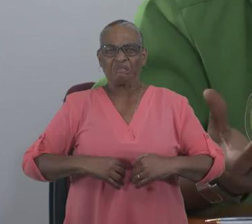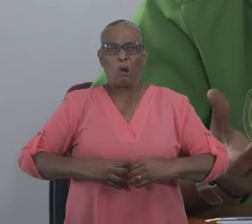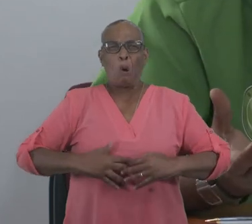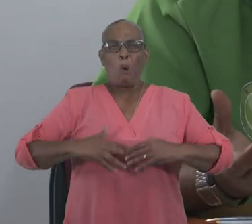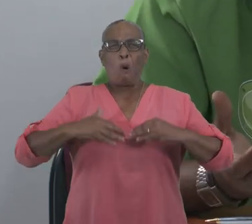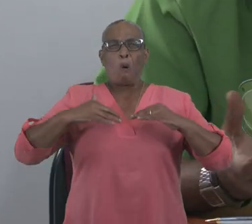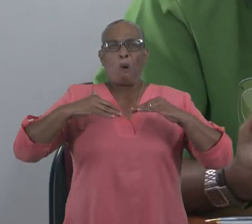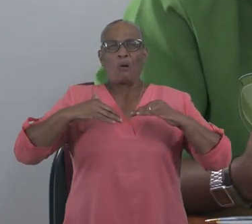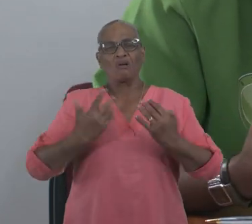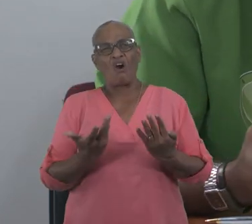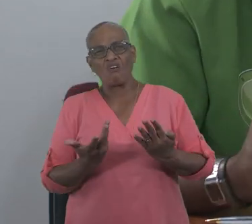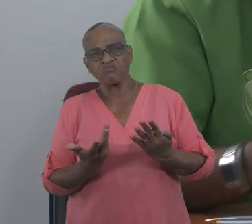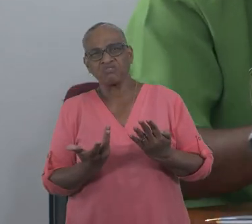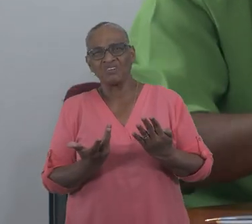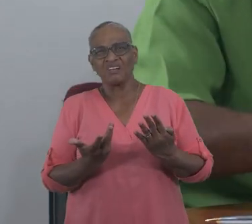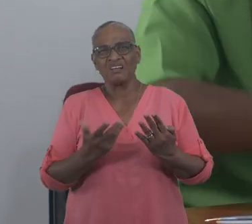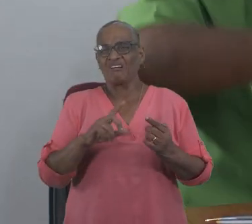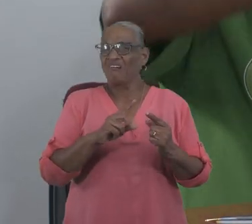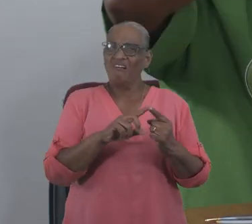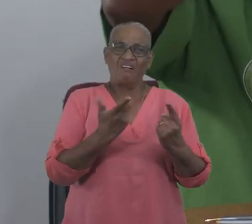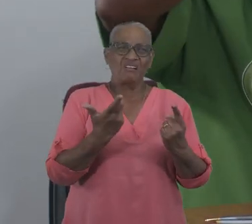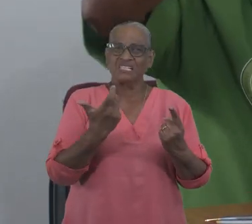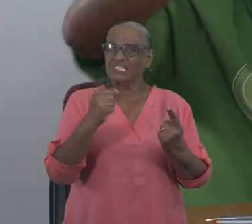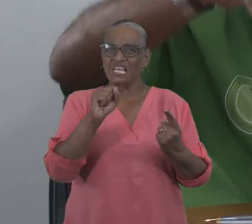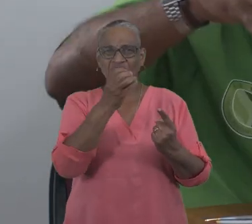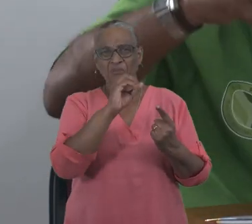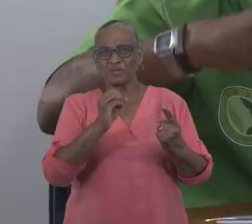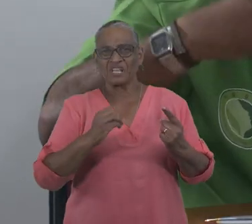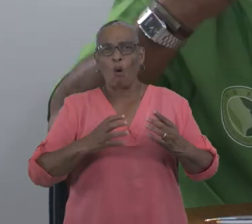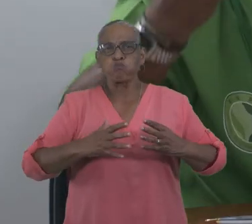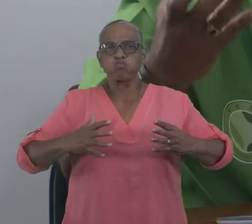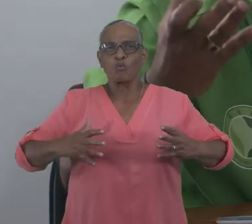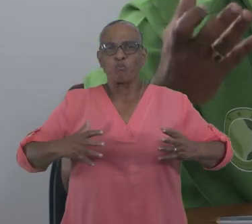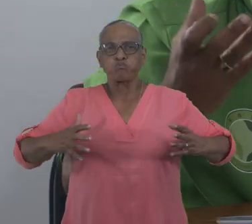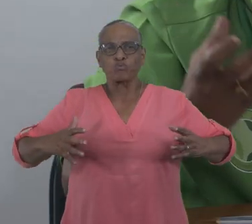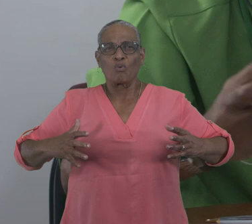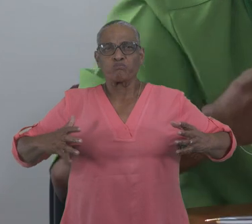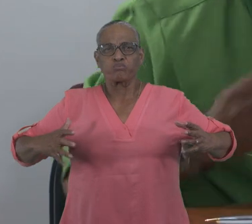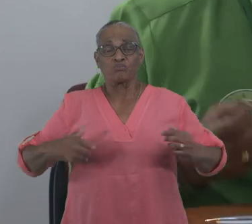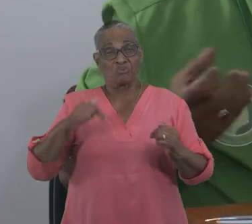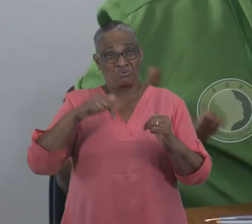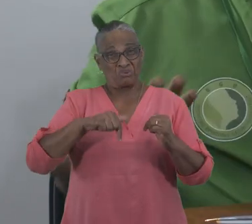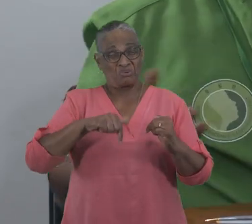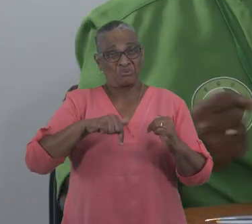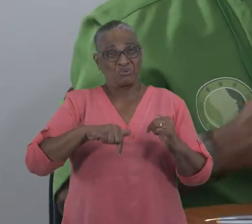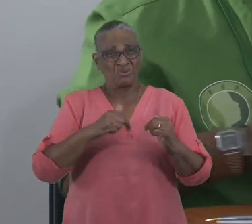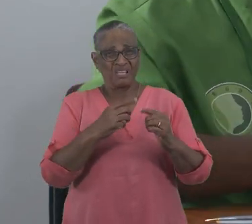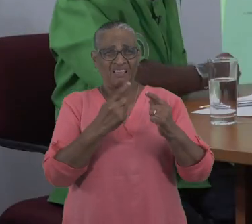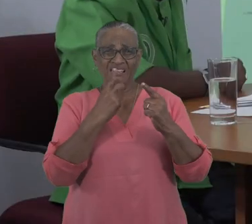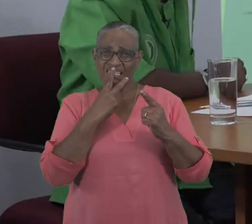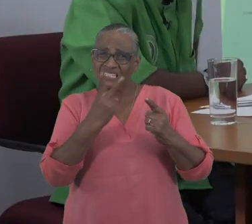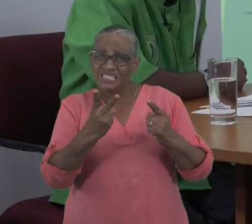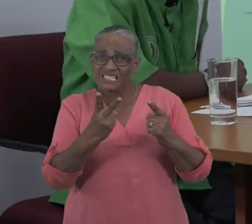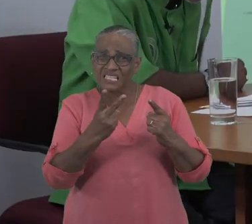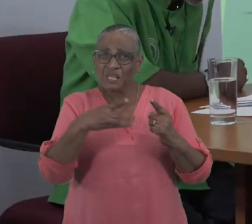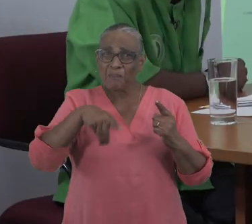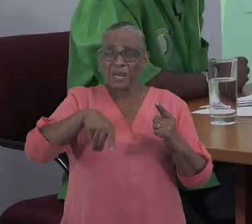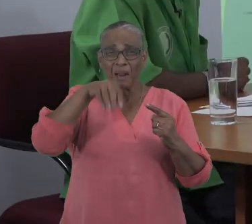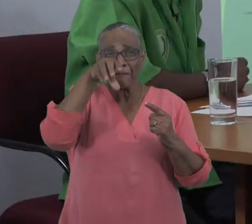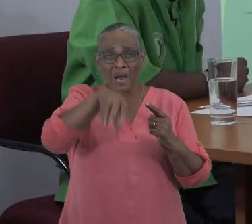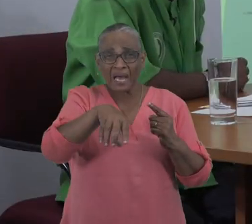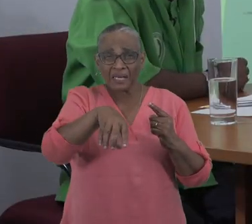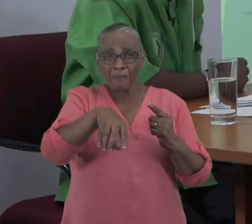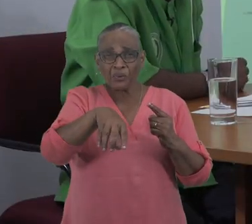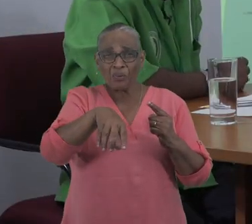heecholesterol. Bijna 60% bij een of andere vorm van overgewicht. Ik weet niet hoe de cijfers dat zo dan. Zo many